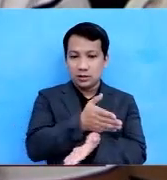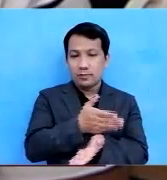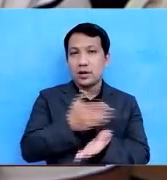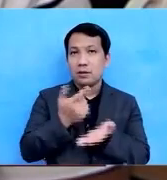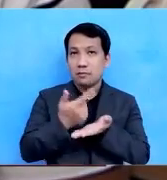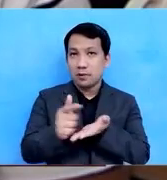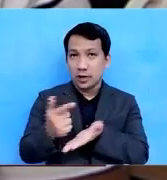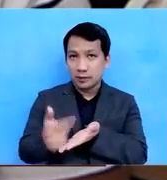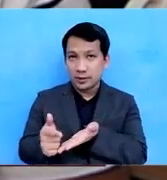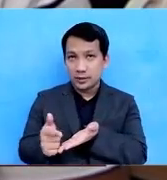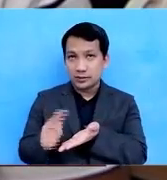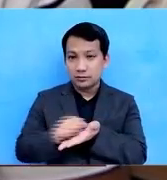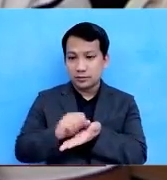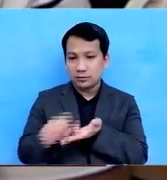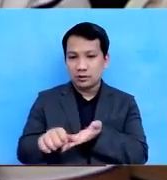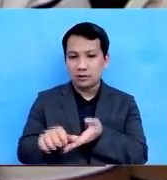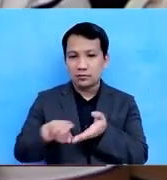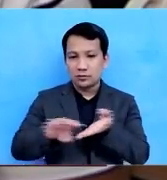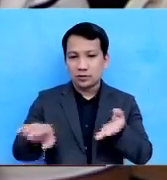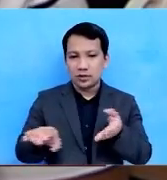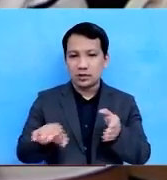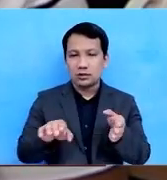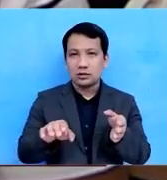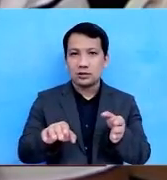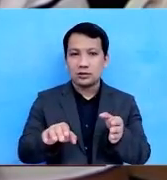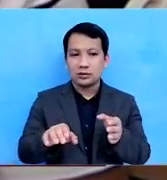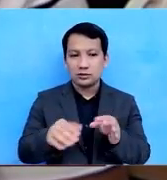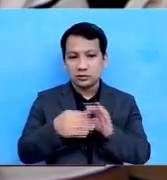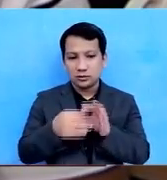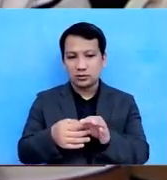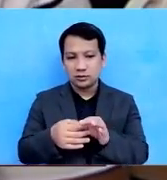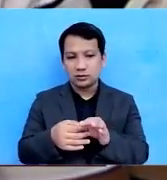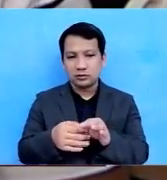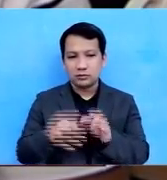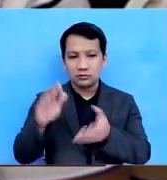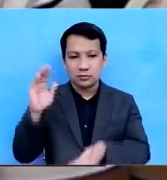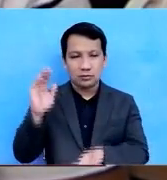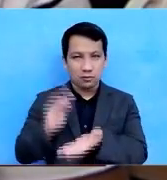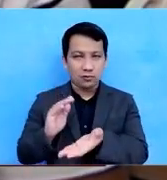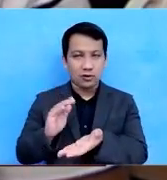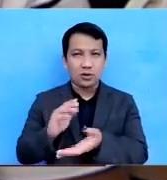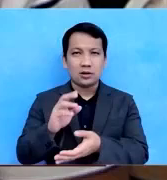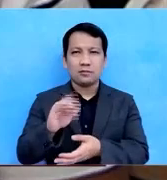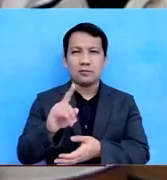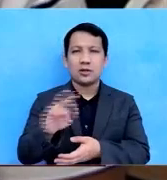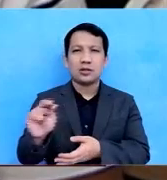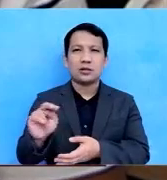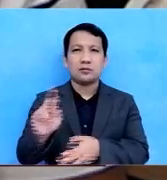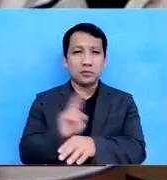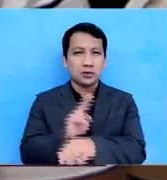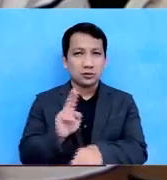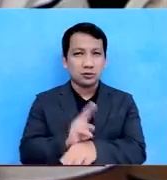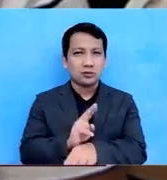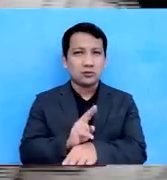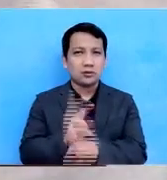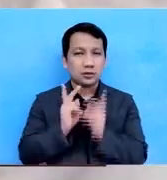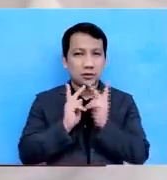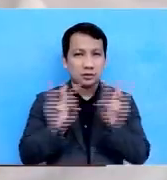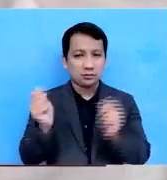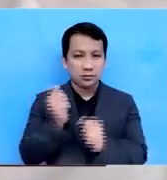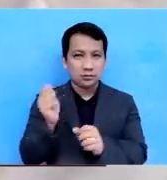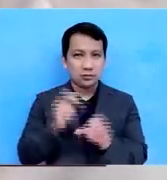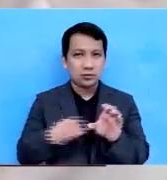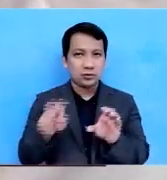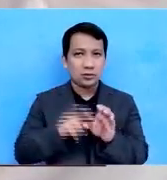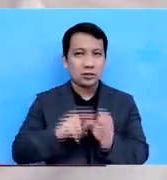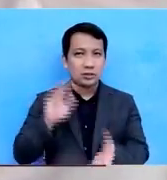could minimize sana yung methane emissions natin. No? And even yung paggamit natin ng public transport, we can reduce